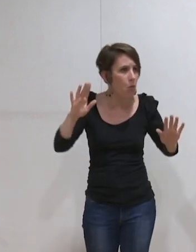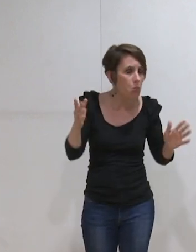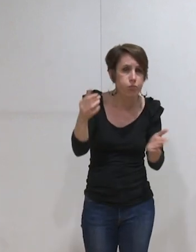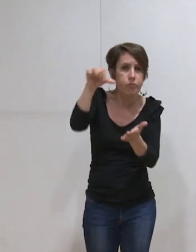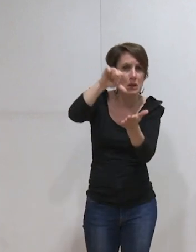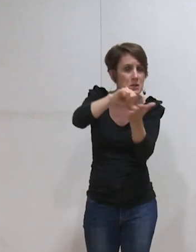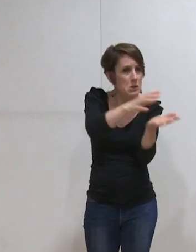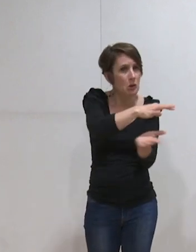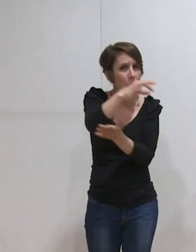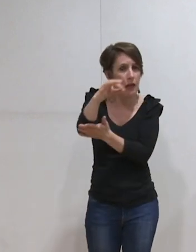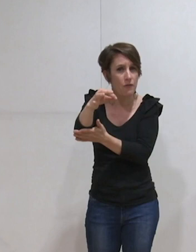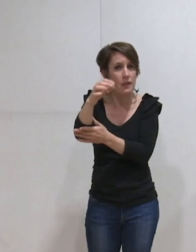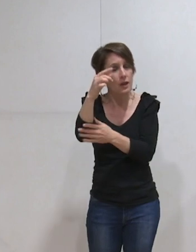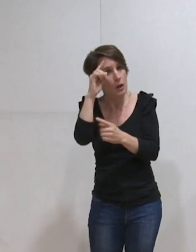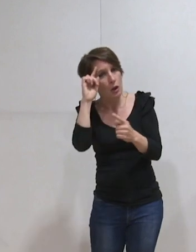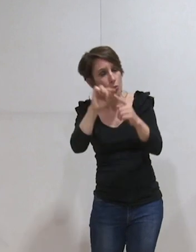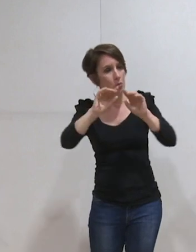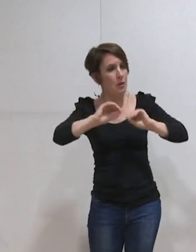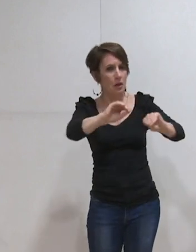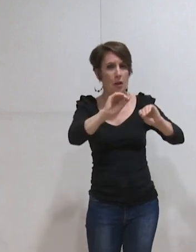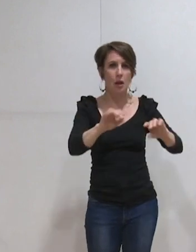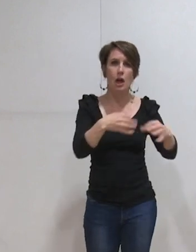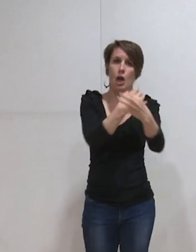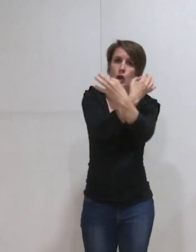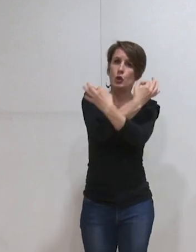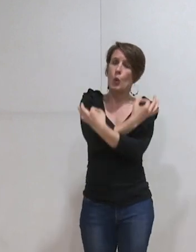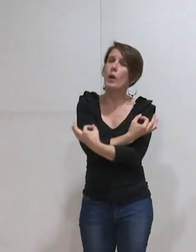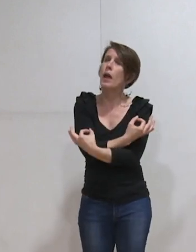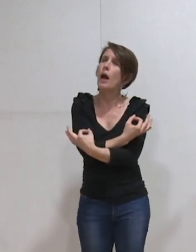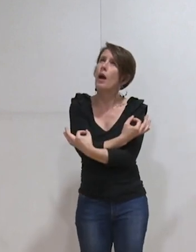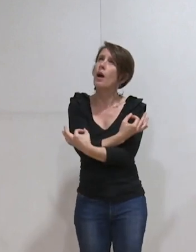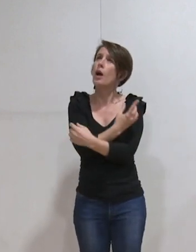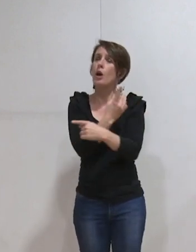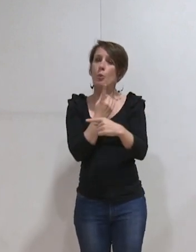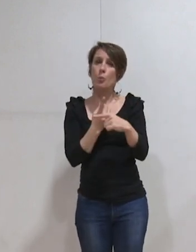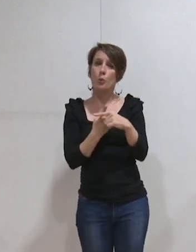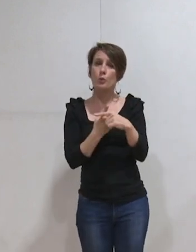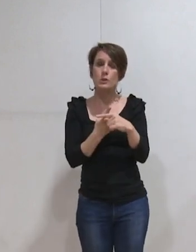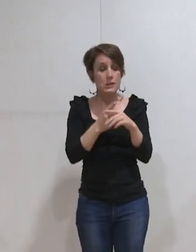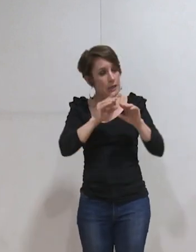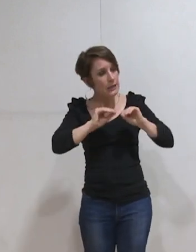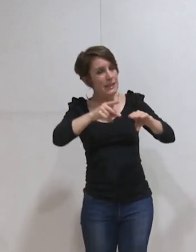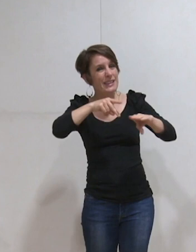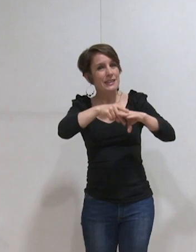tant de yoga et d'initiation à la